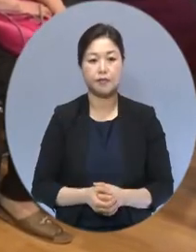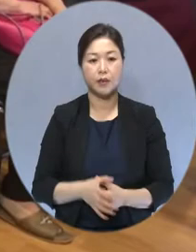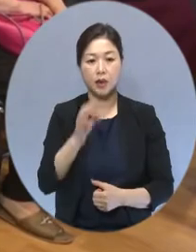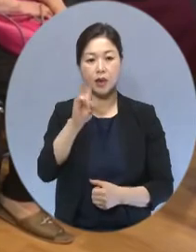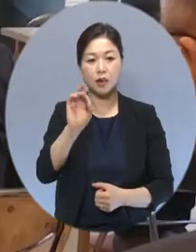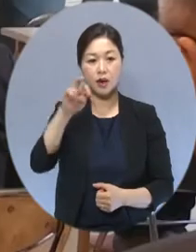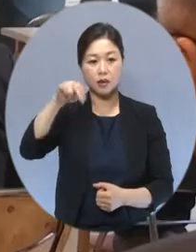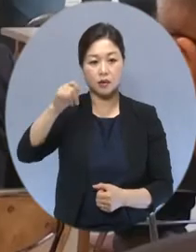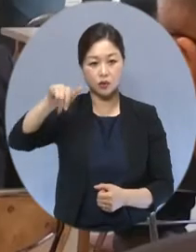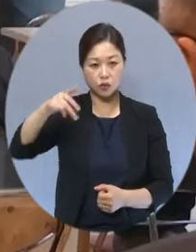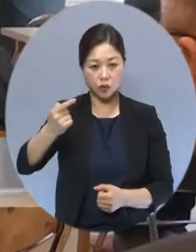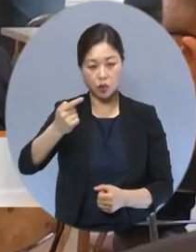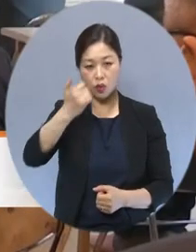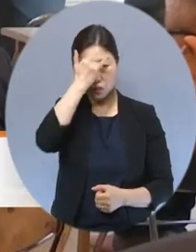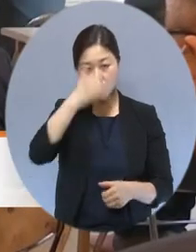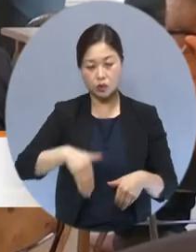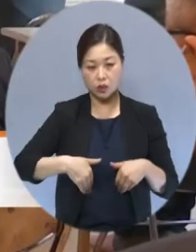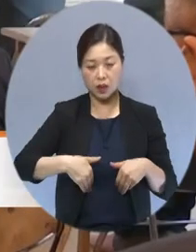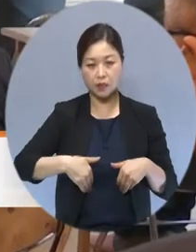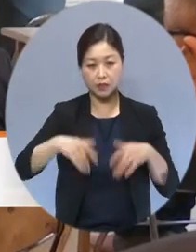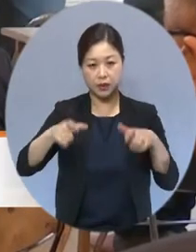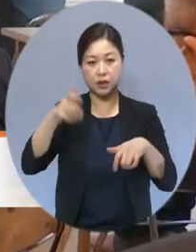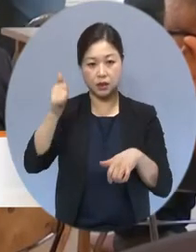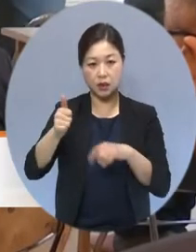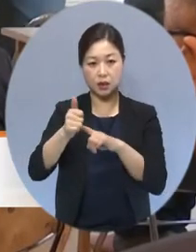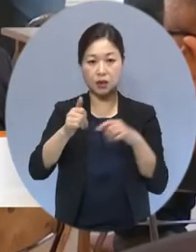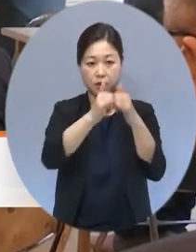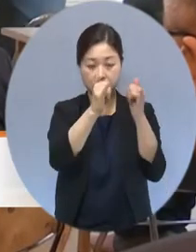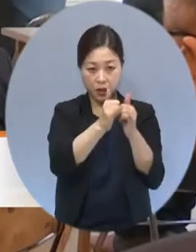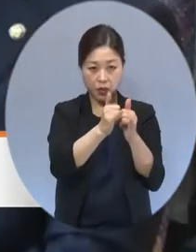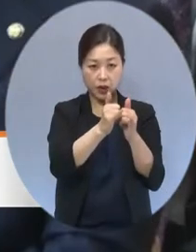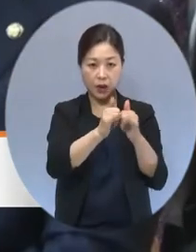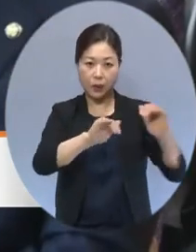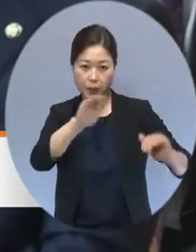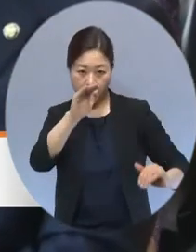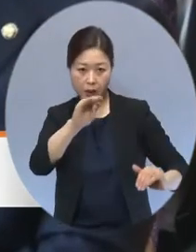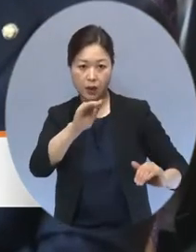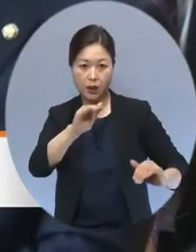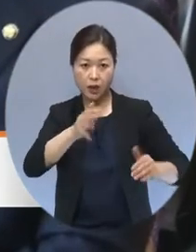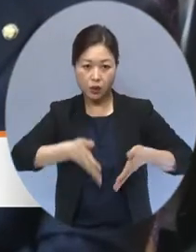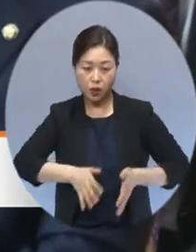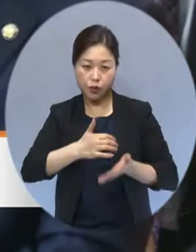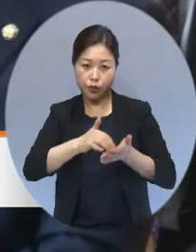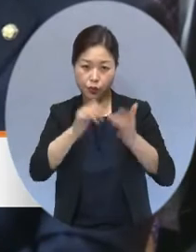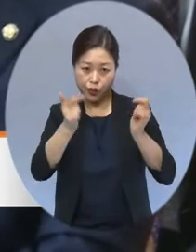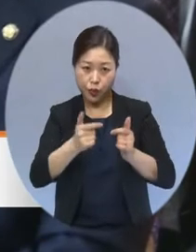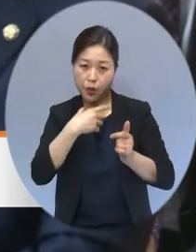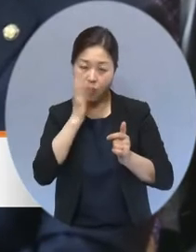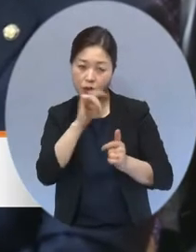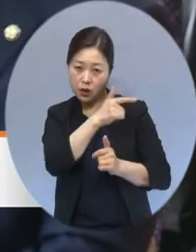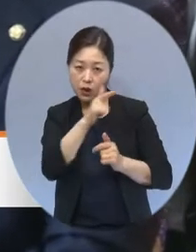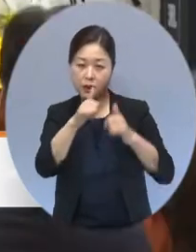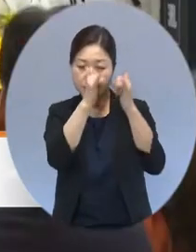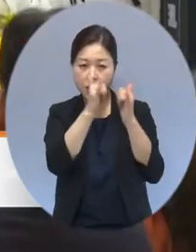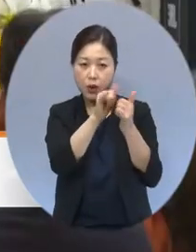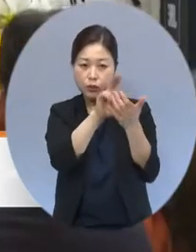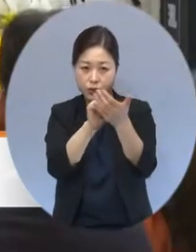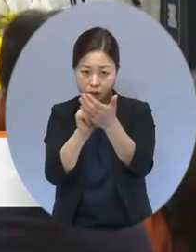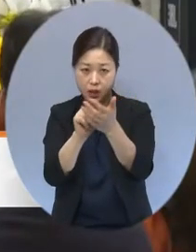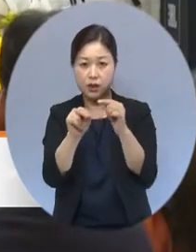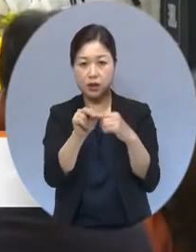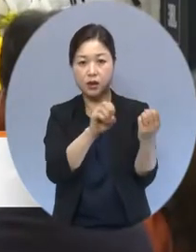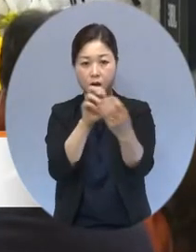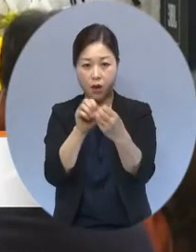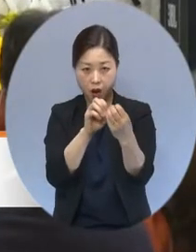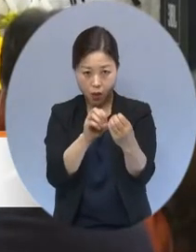양승조 충남지사는 사회 양극화와 저출산, 고령화 등 여러 사회 문제에 대해 함께 대화를